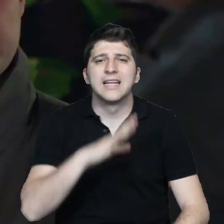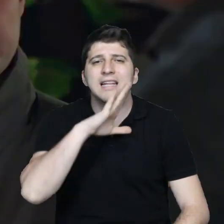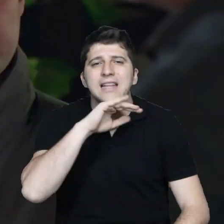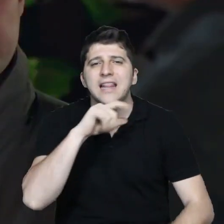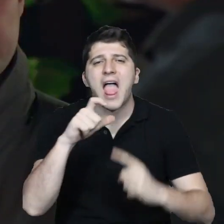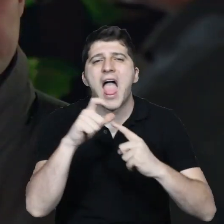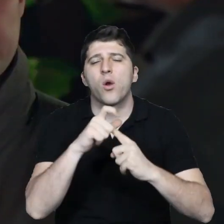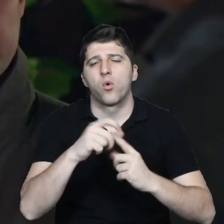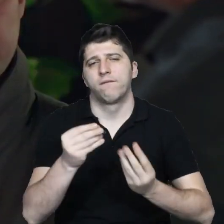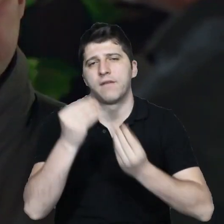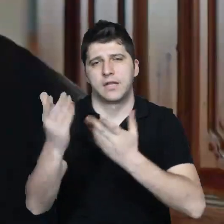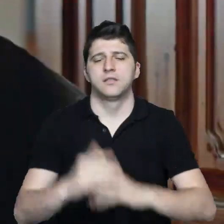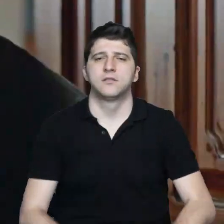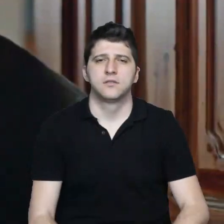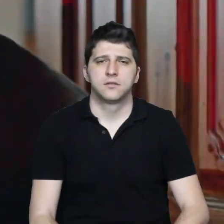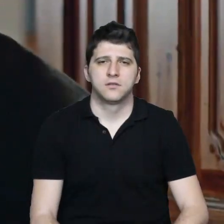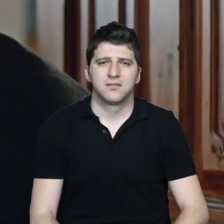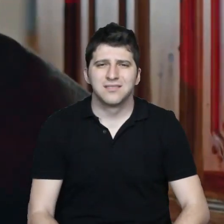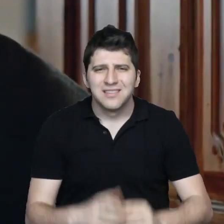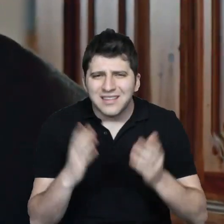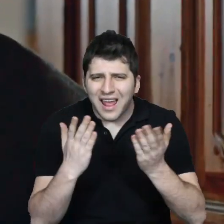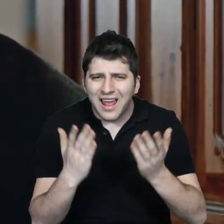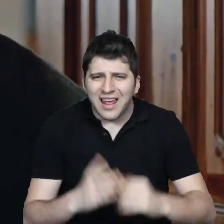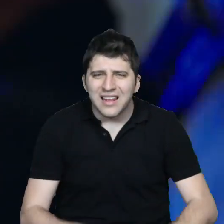dedesi Erol Ejder'e verildi. Ne?